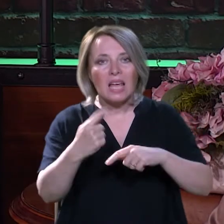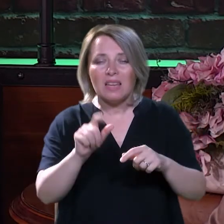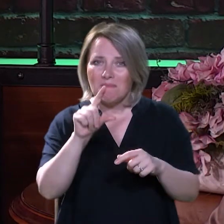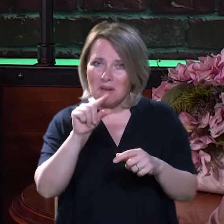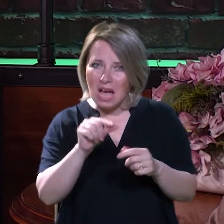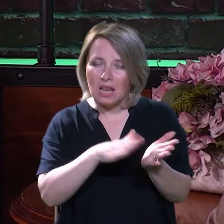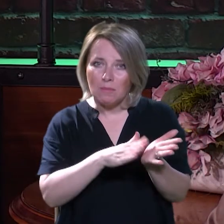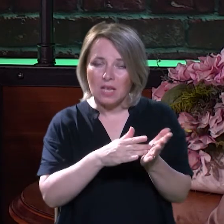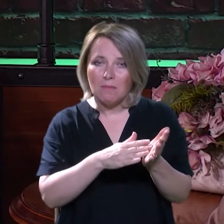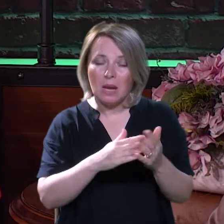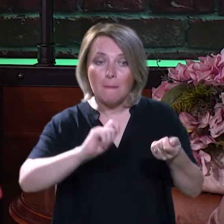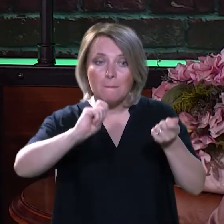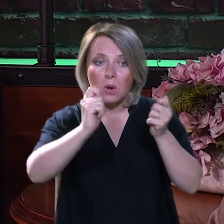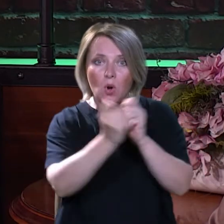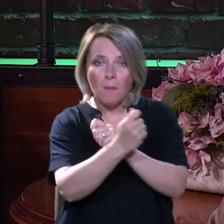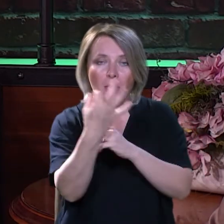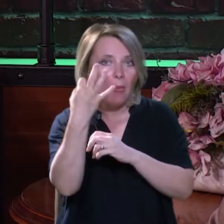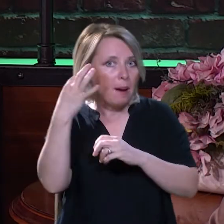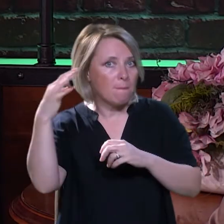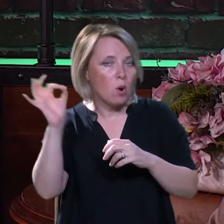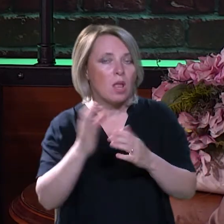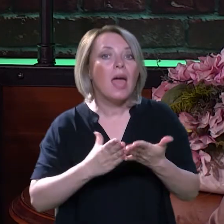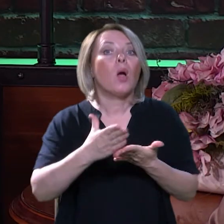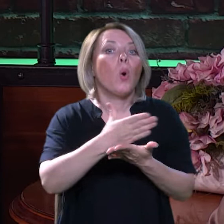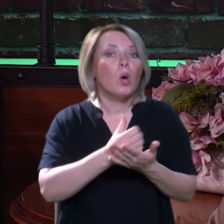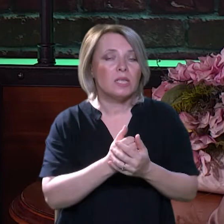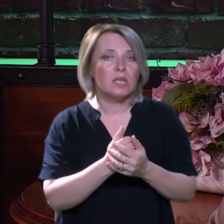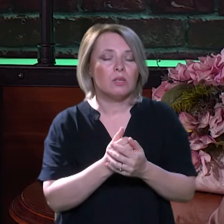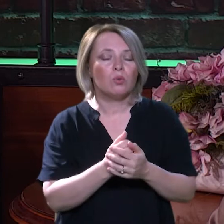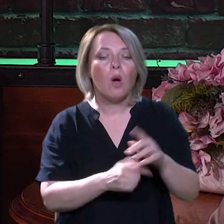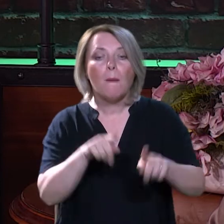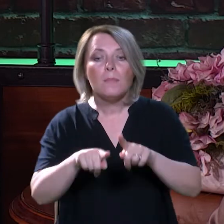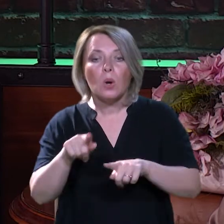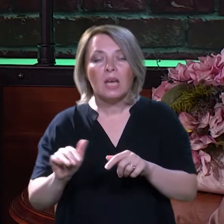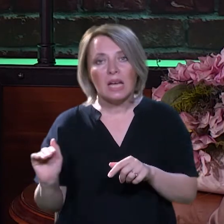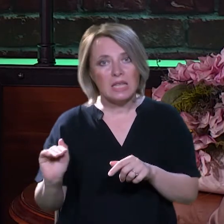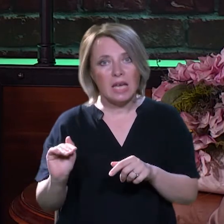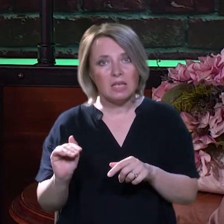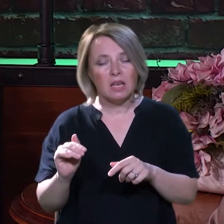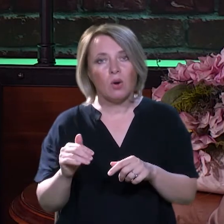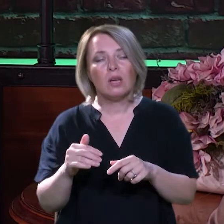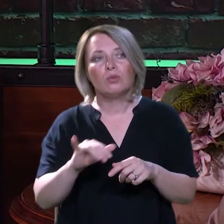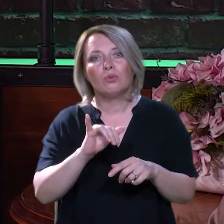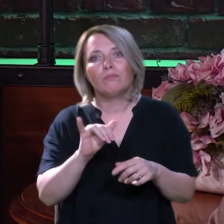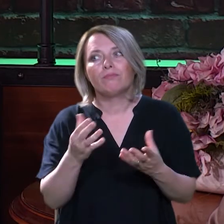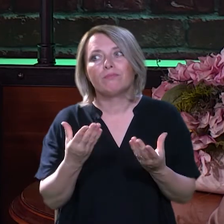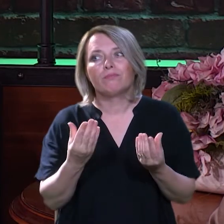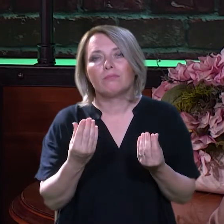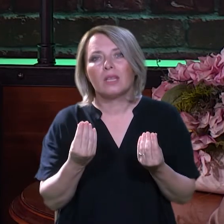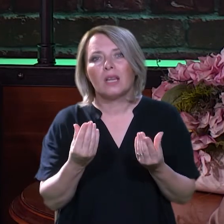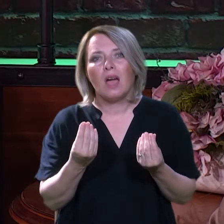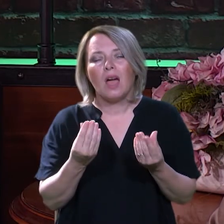bolje zapravo služe i korisni su i daju nadu da će i biti. Poneka djeca koja su recimo jako